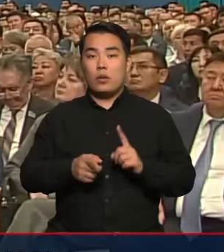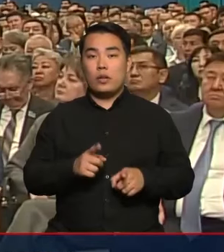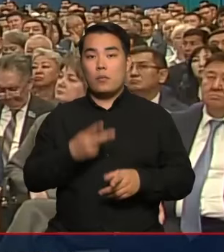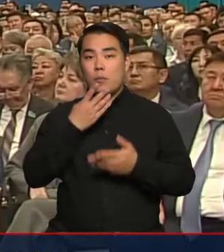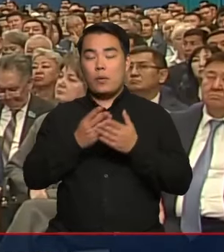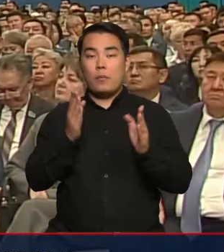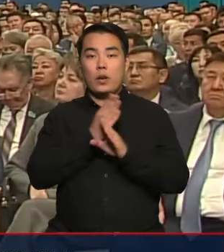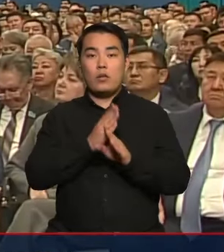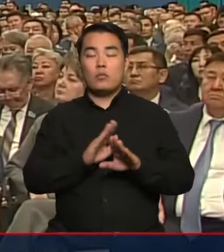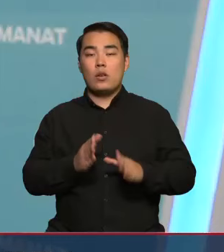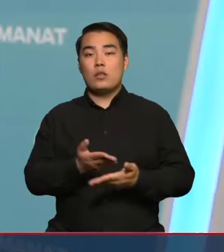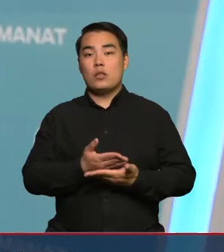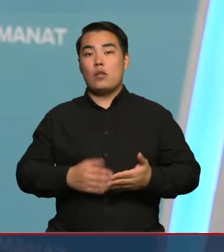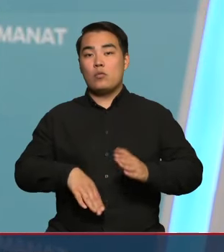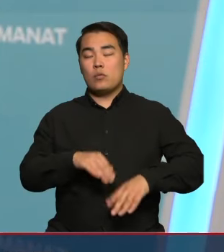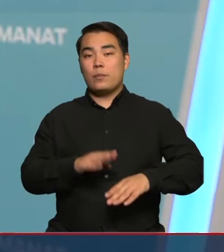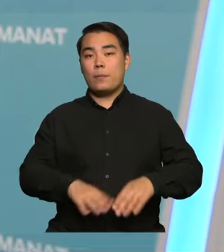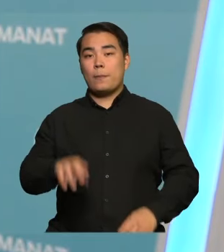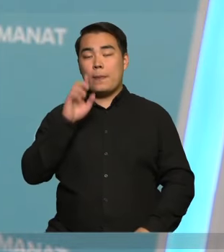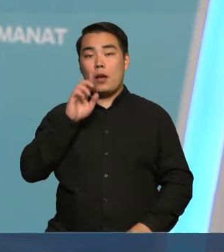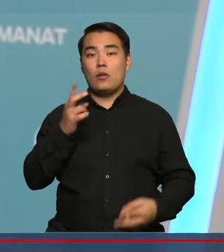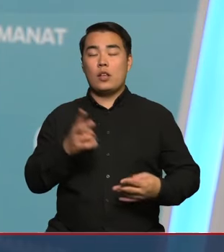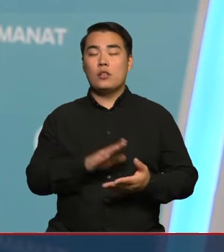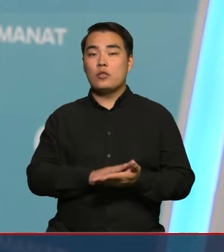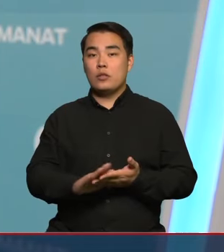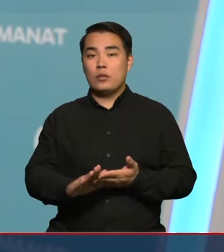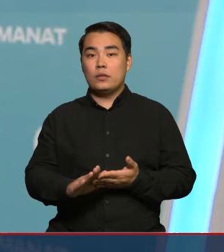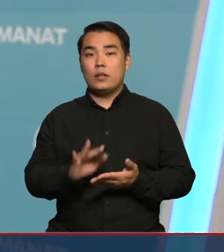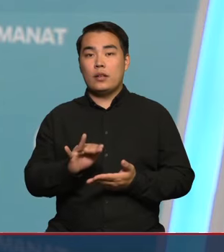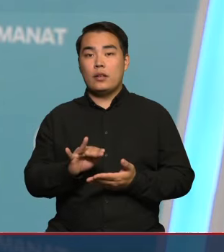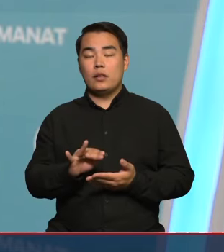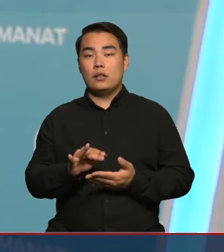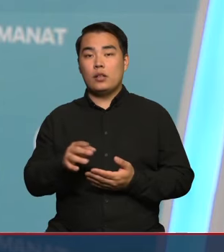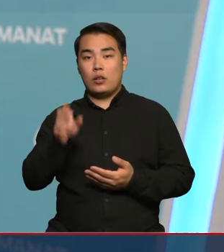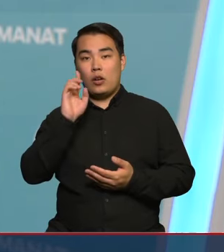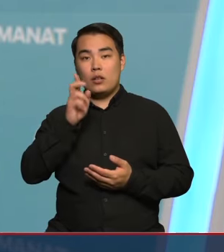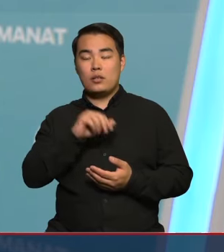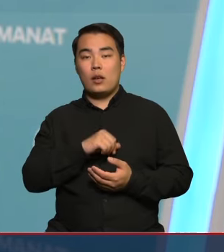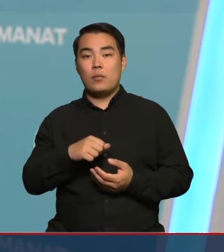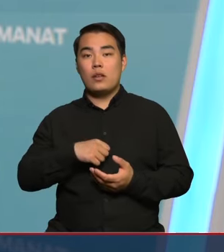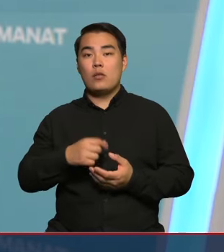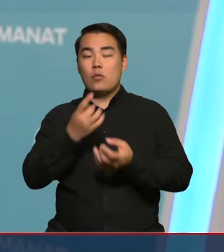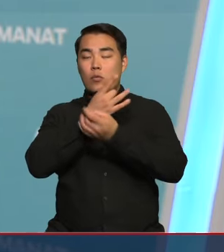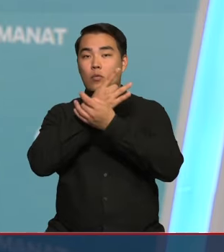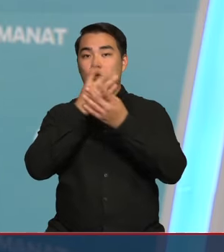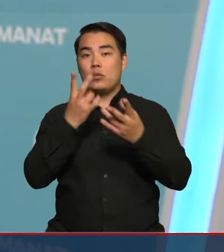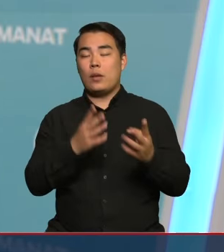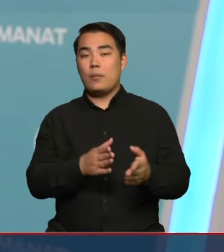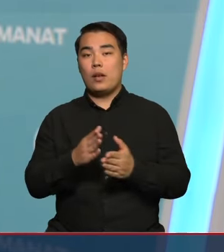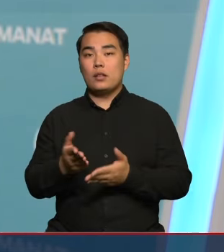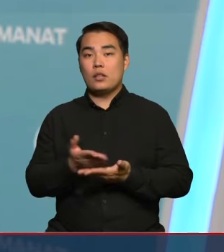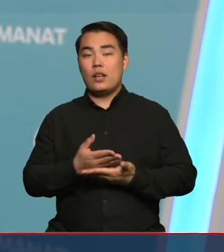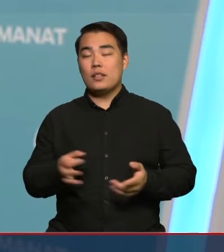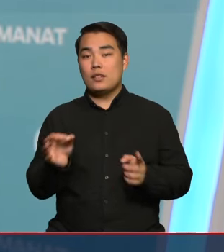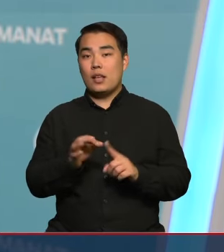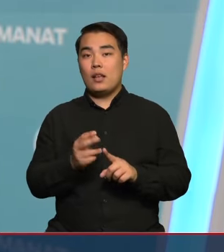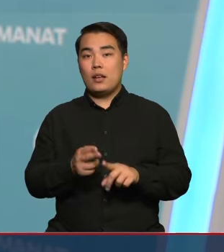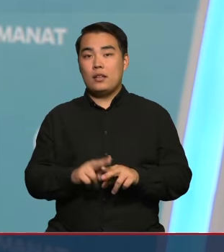тек өзіміздің қолымызда. Ел таза болу керек, елде мәдениетті қалыптастыруымыз керек. Міне, негізгі мақсат бұл